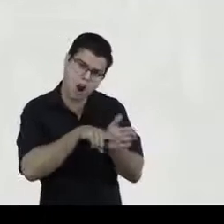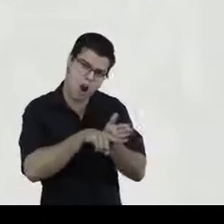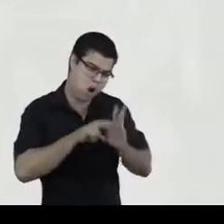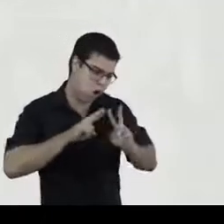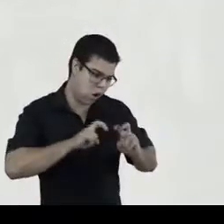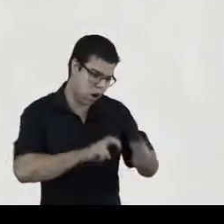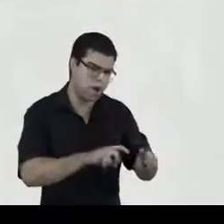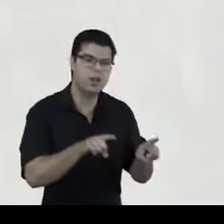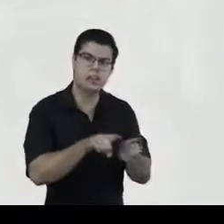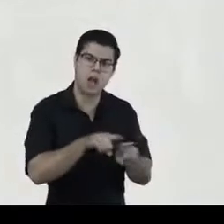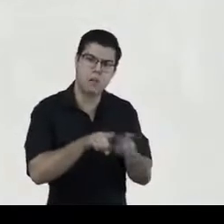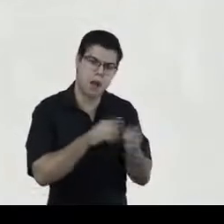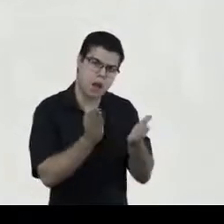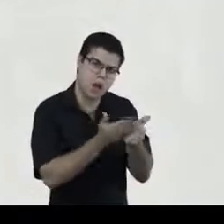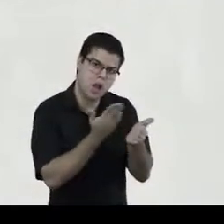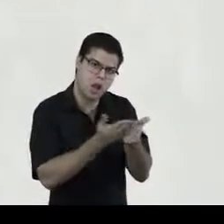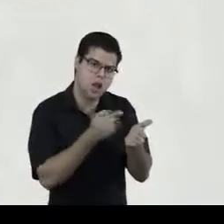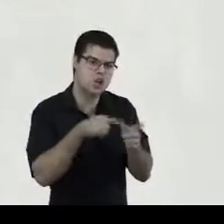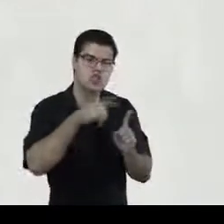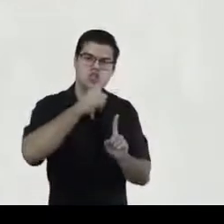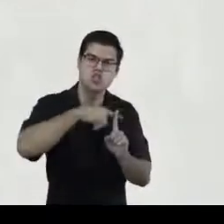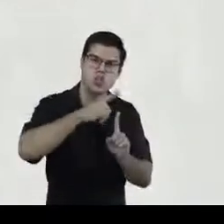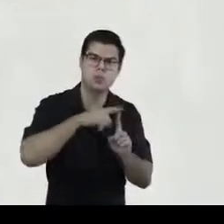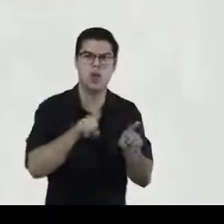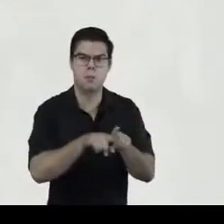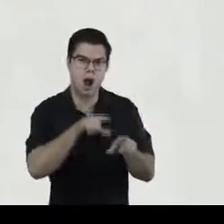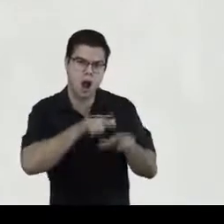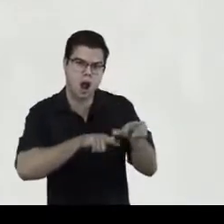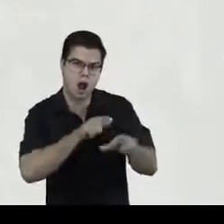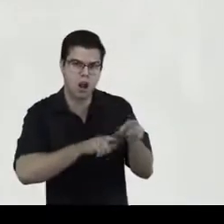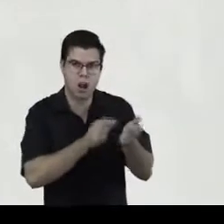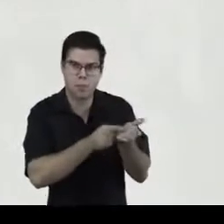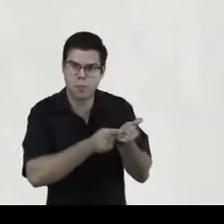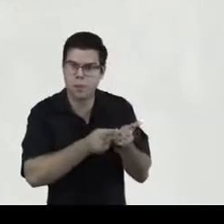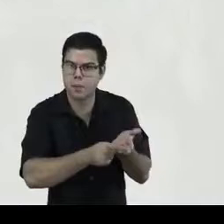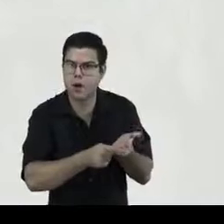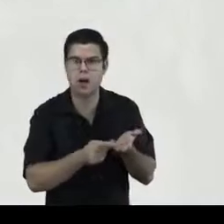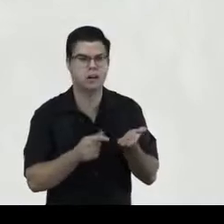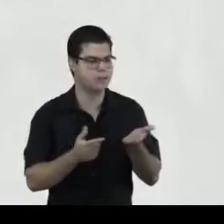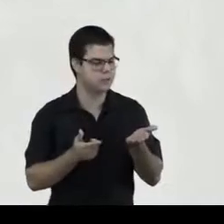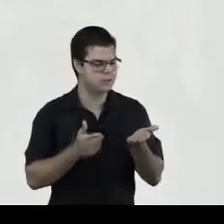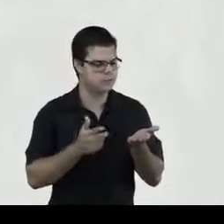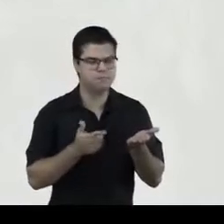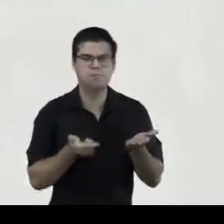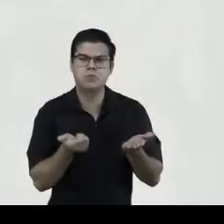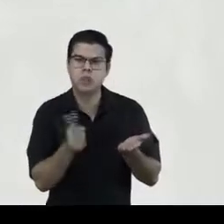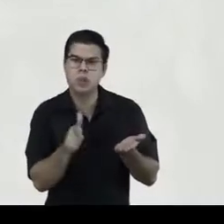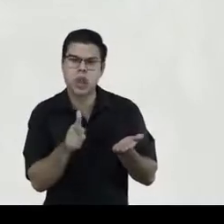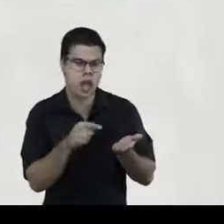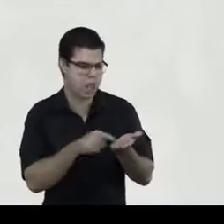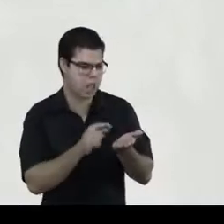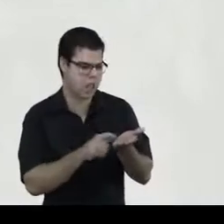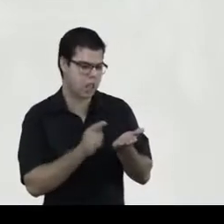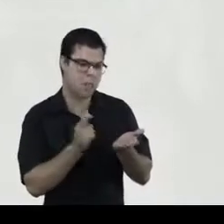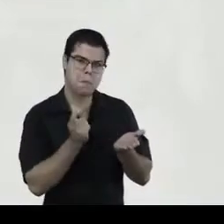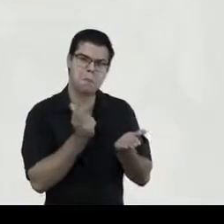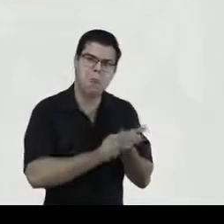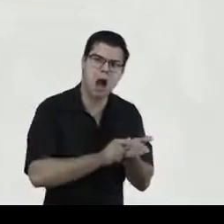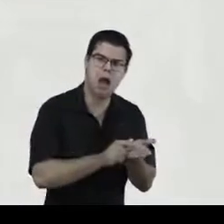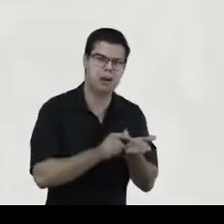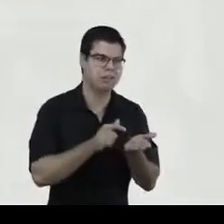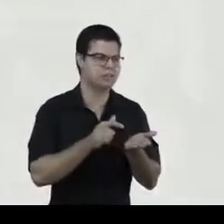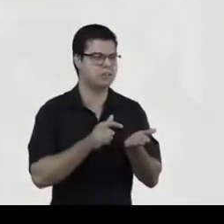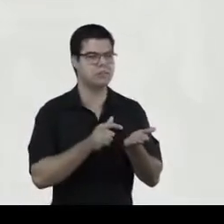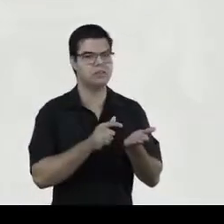gezeigt habe, haben keine gute Definition davon, was eine